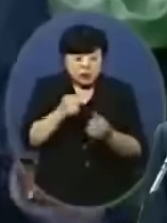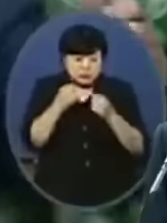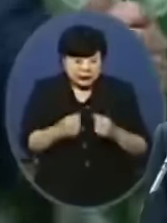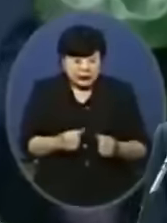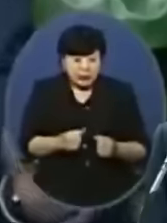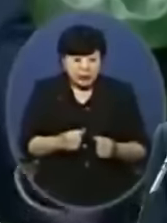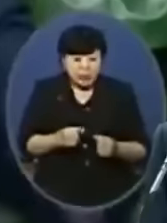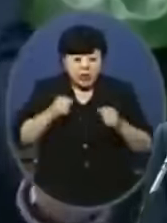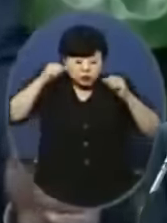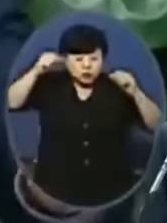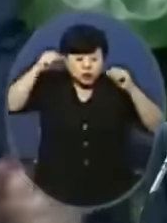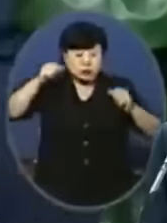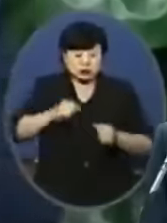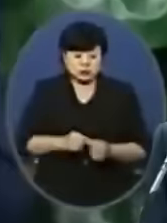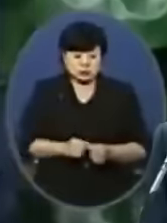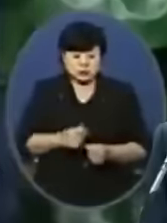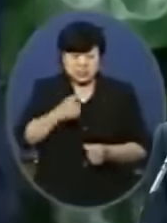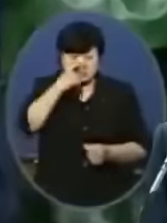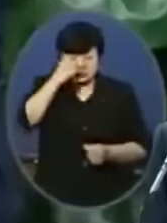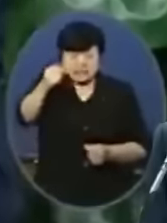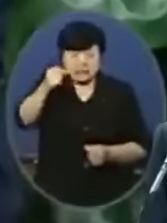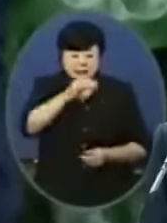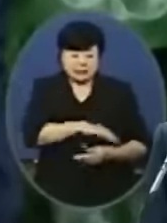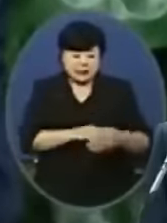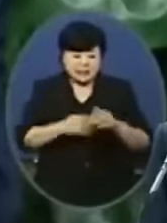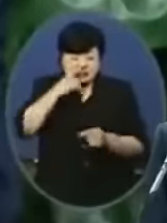살았고 운동력이 있어 좌우에